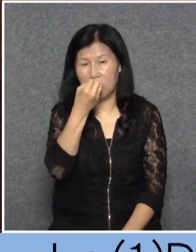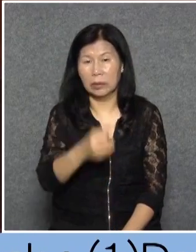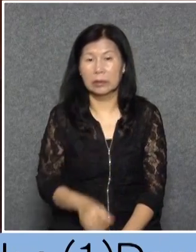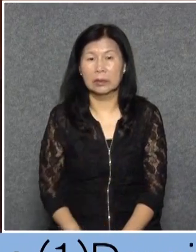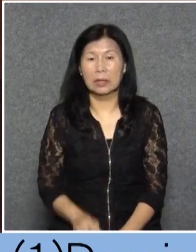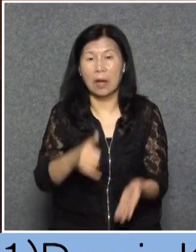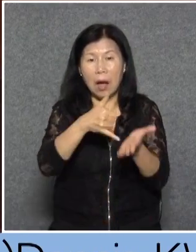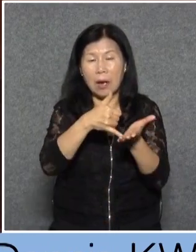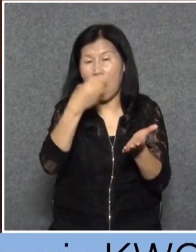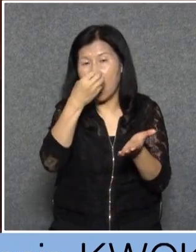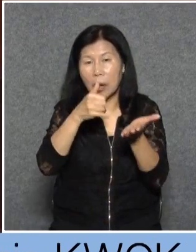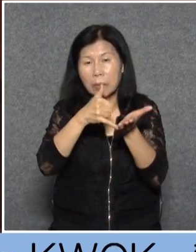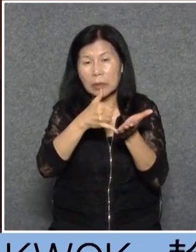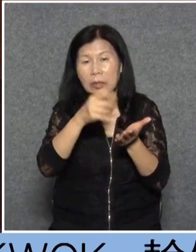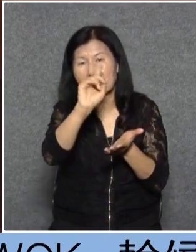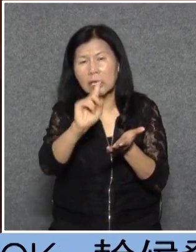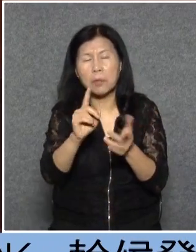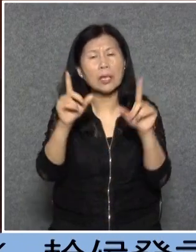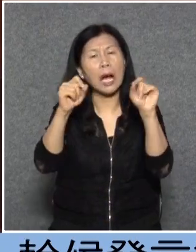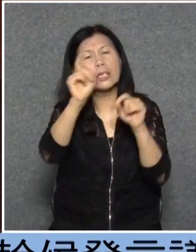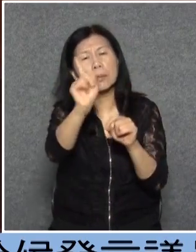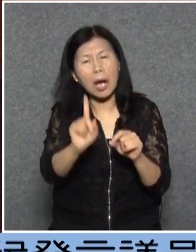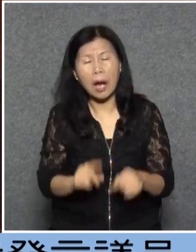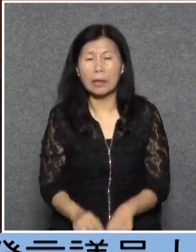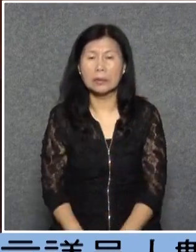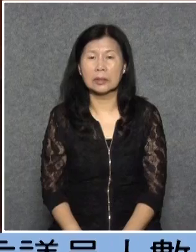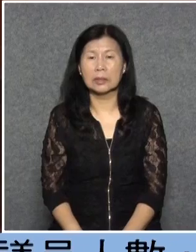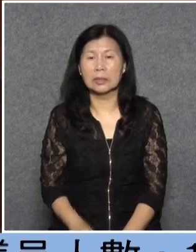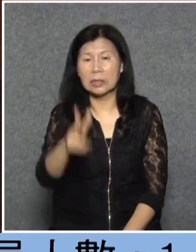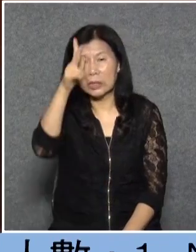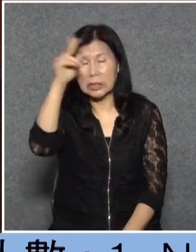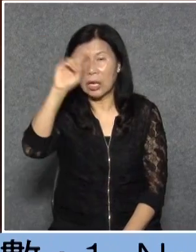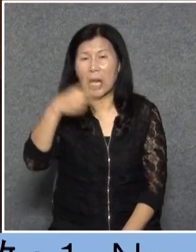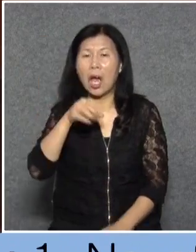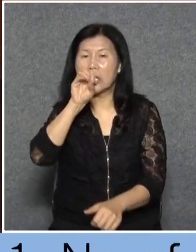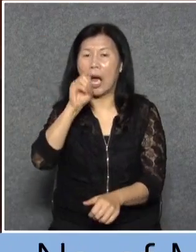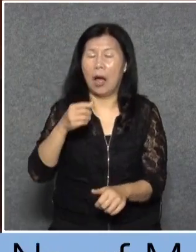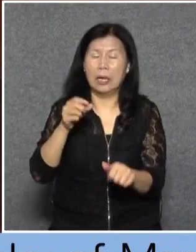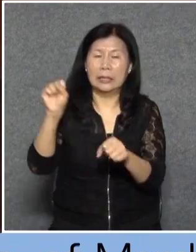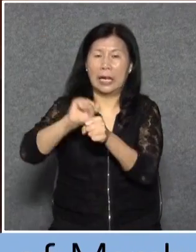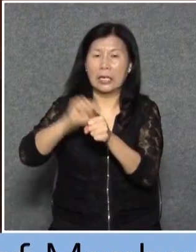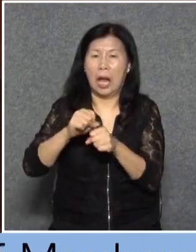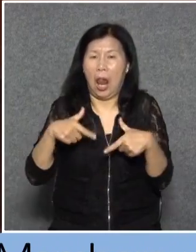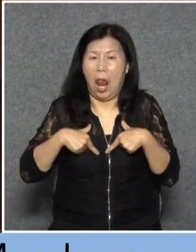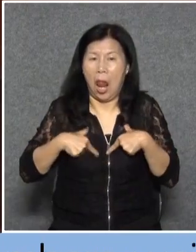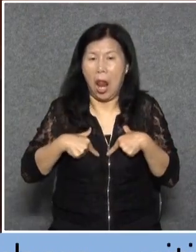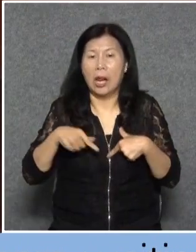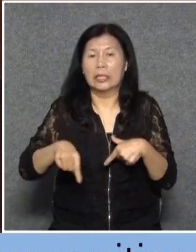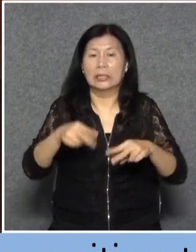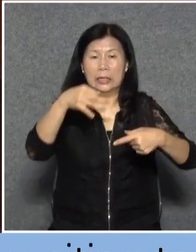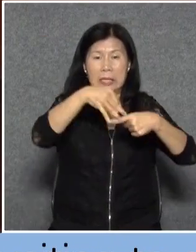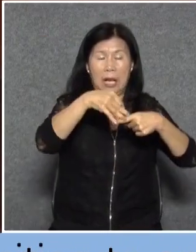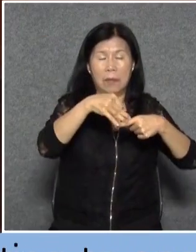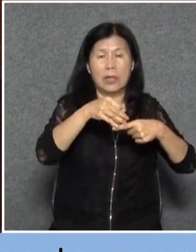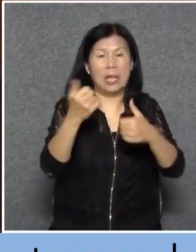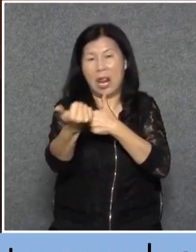邊緣化，這個邊緣化是什麼意思呢？這個是政府經常在製造恐慌，現在我們被邊緣化了，深圳又趕過來